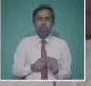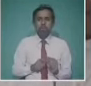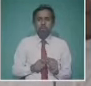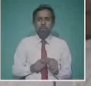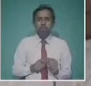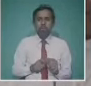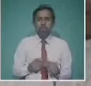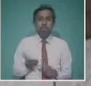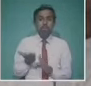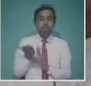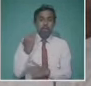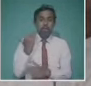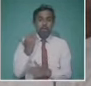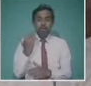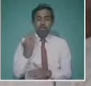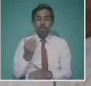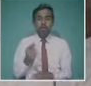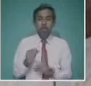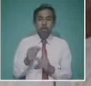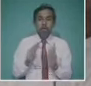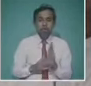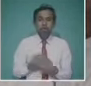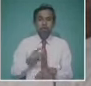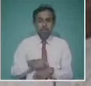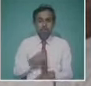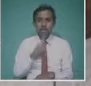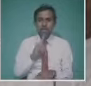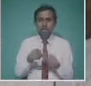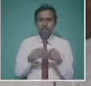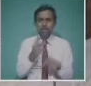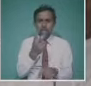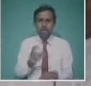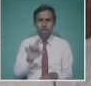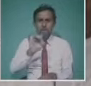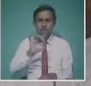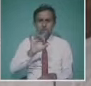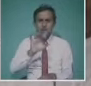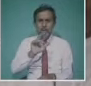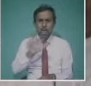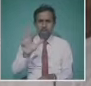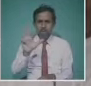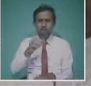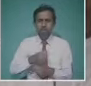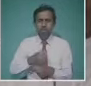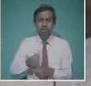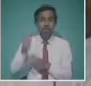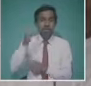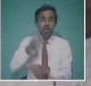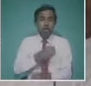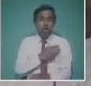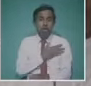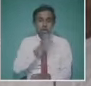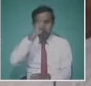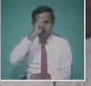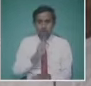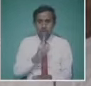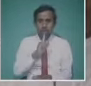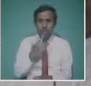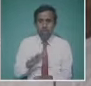අපේ හිටපු එතුමා අගමැති වෙලා ඉන්නකොටත් ඕක කිව්වා 2015 19 ආණ්ඩු කාලේදී. ගෝඨාභය රාජපක්ෂ මැතිතුමත්